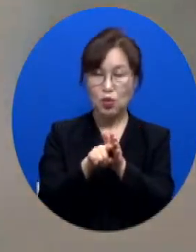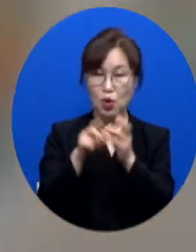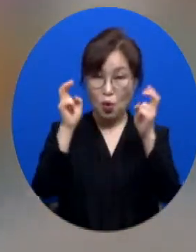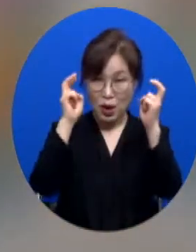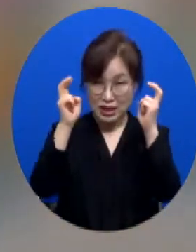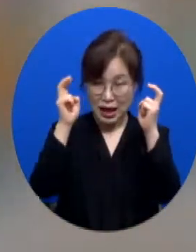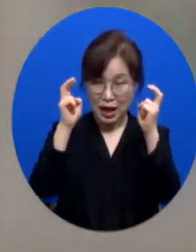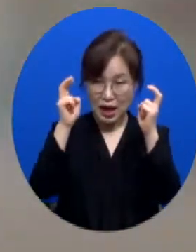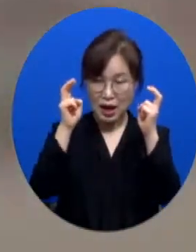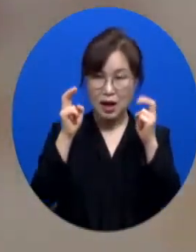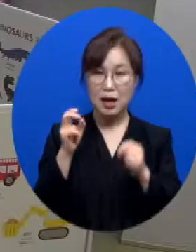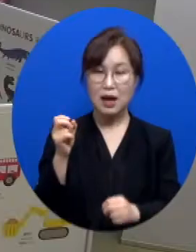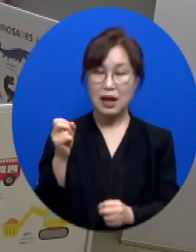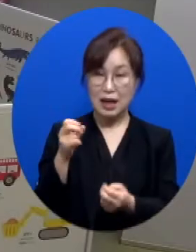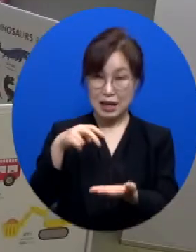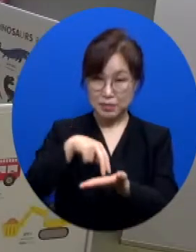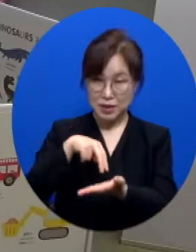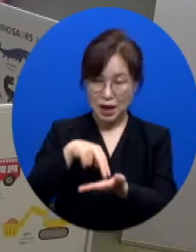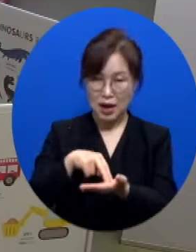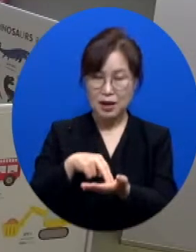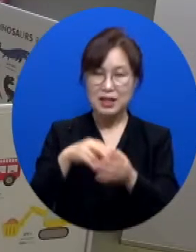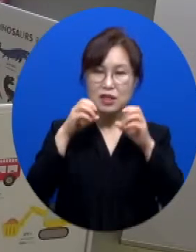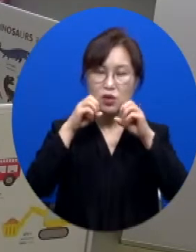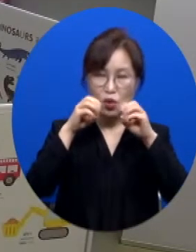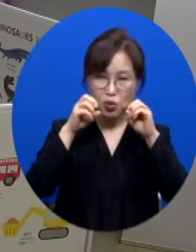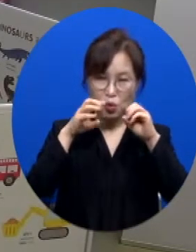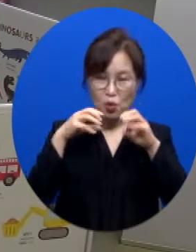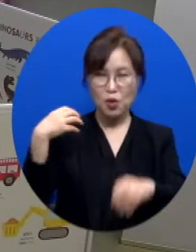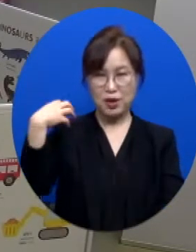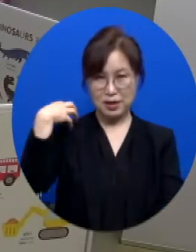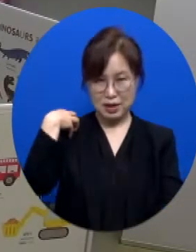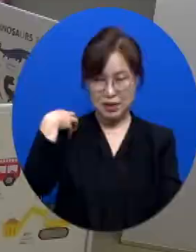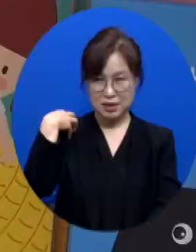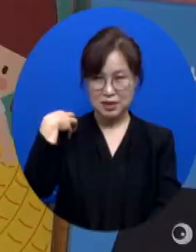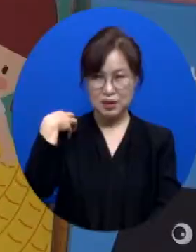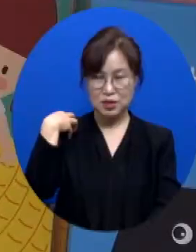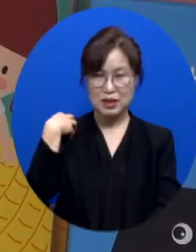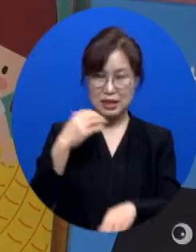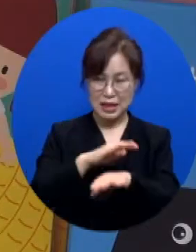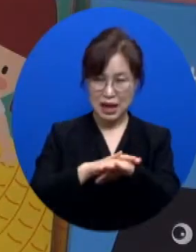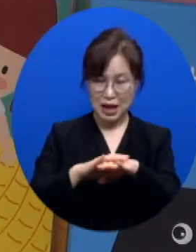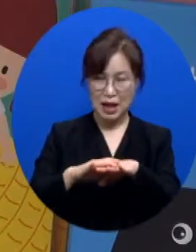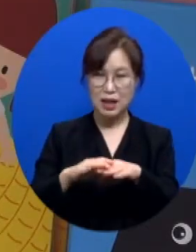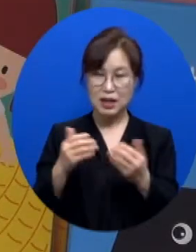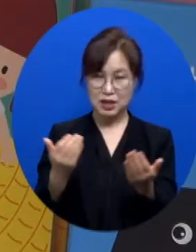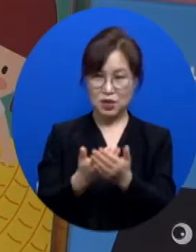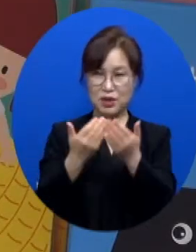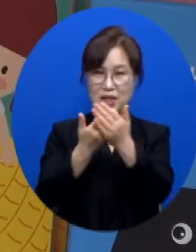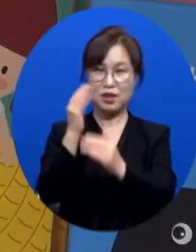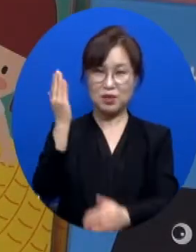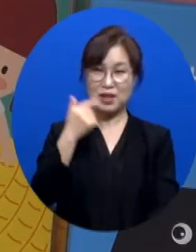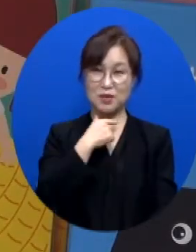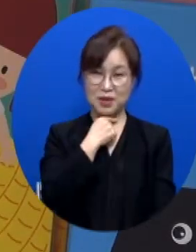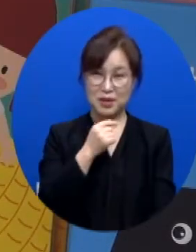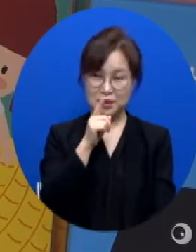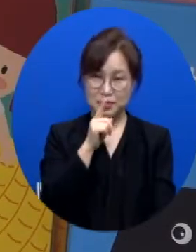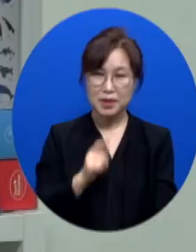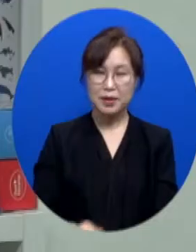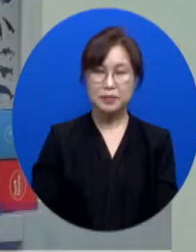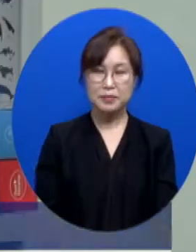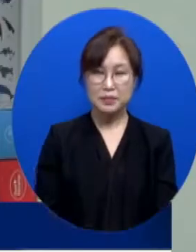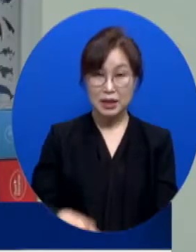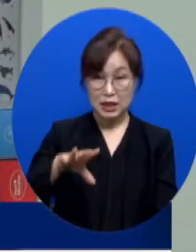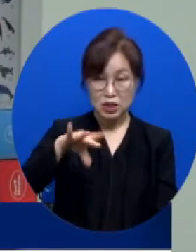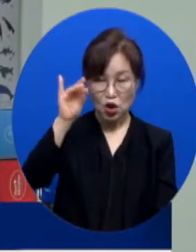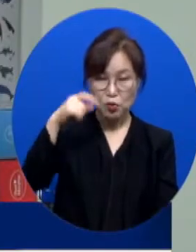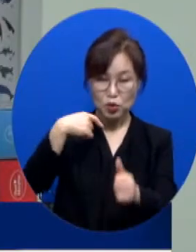분야에서의 능력뿐만 아니라 진정한 선교의 사명을 감당하는 기업으로 성장하고 싶다는 소망도 전했습니다. 처음